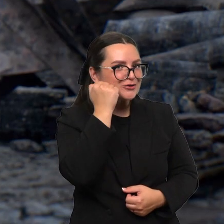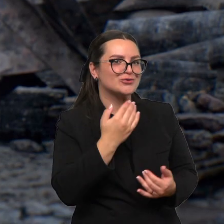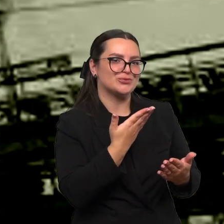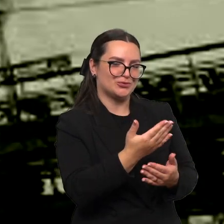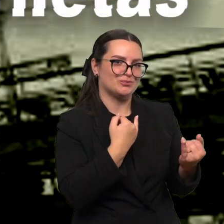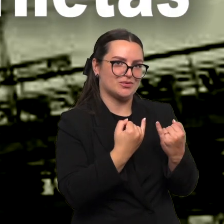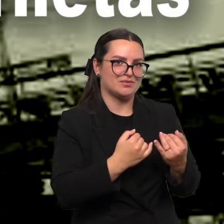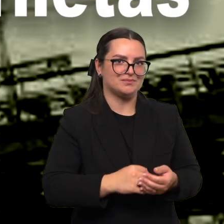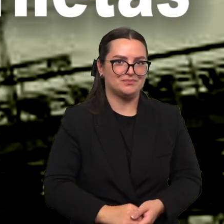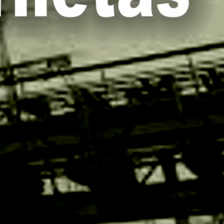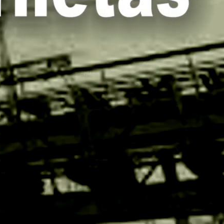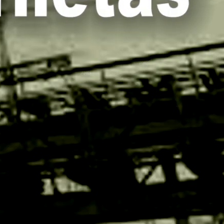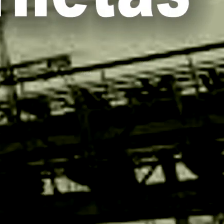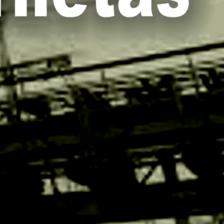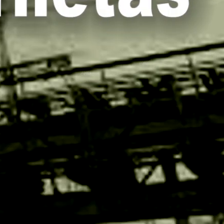pakvietėte.